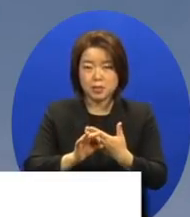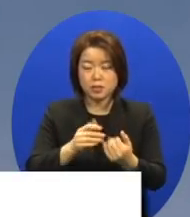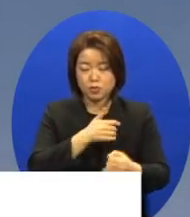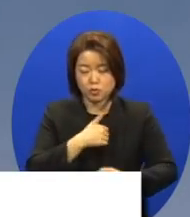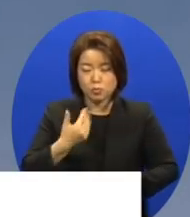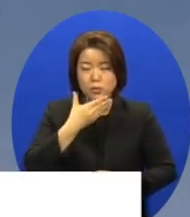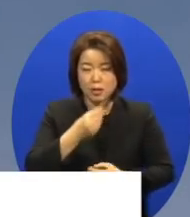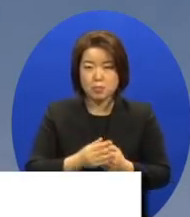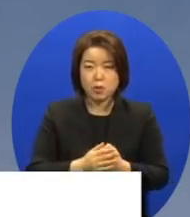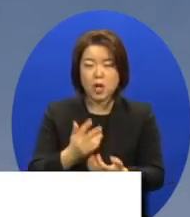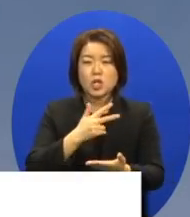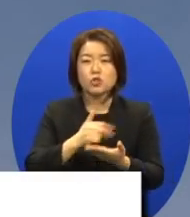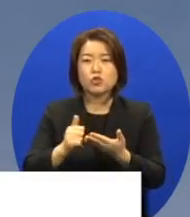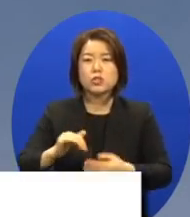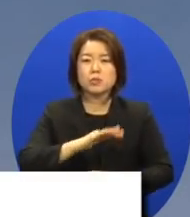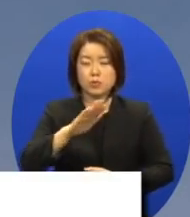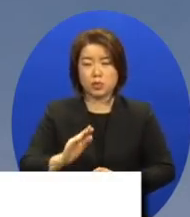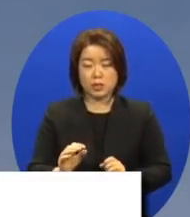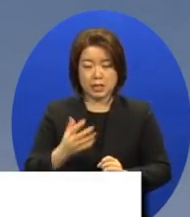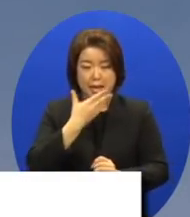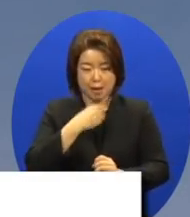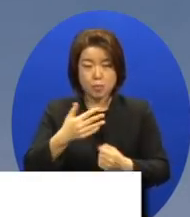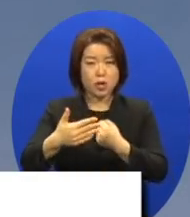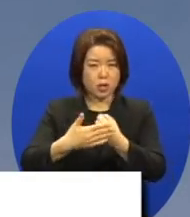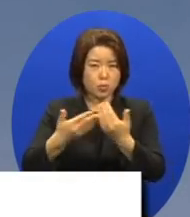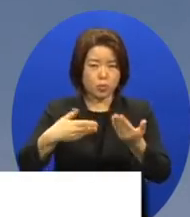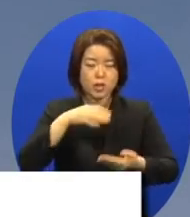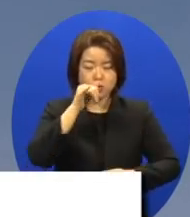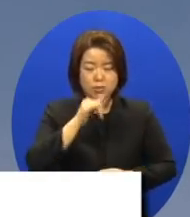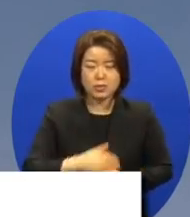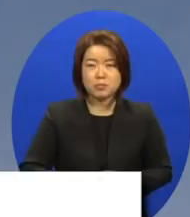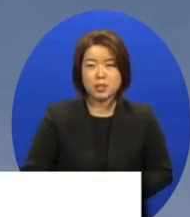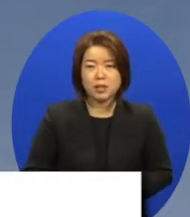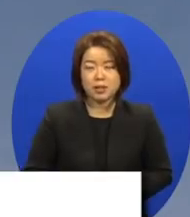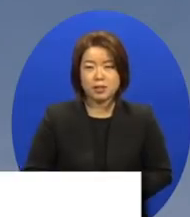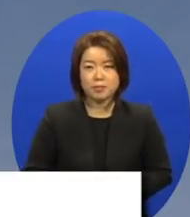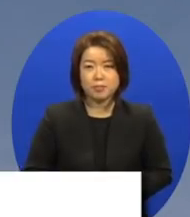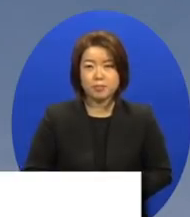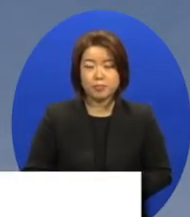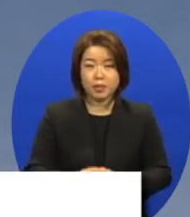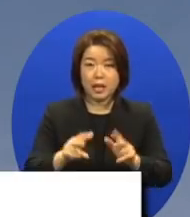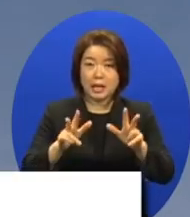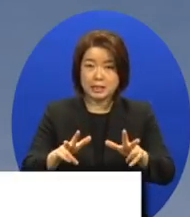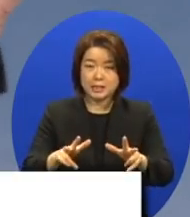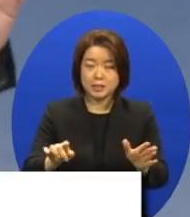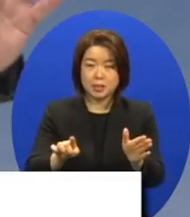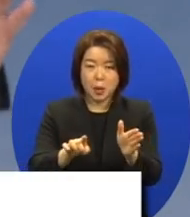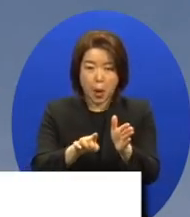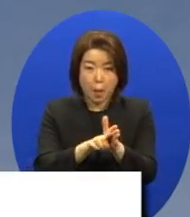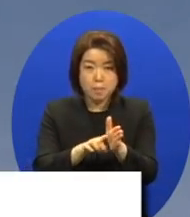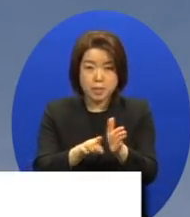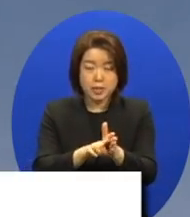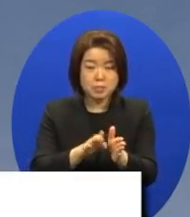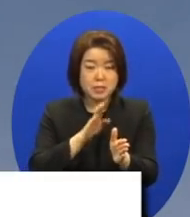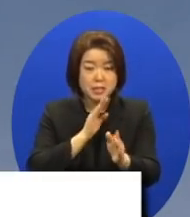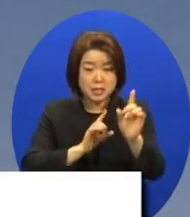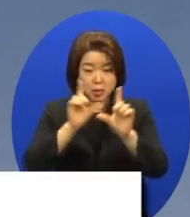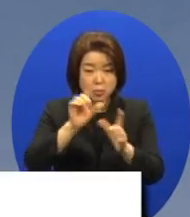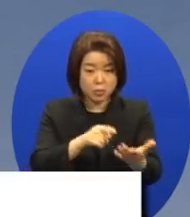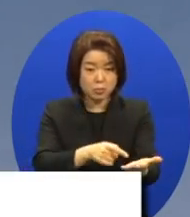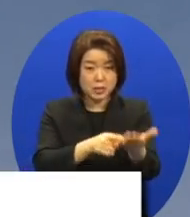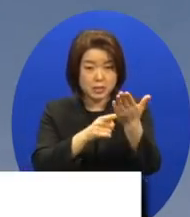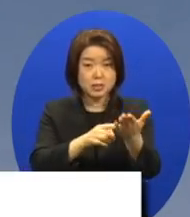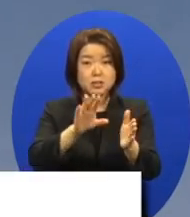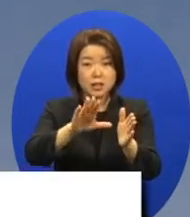주님이 우리를 행복하게 해 주시는 겁니다 여러분 지금은 믿음의 실상 이 드러나는 때입니다